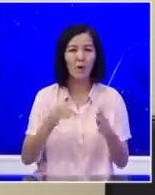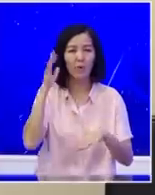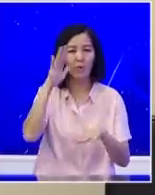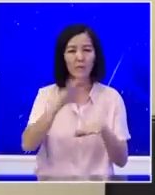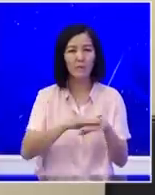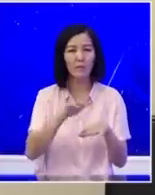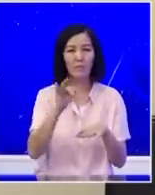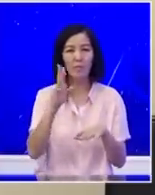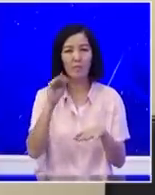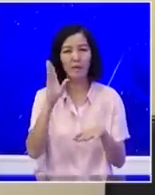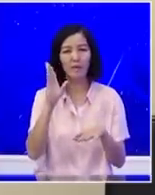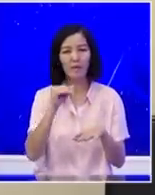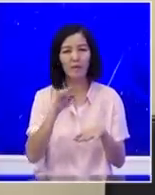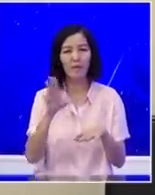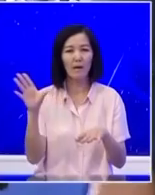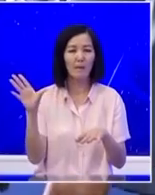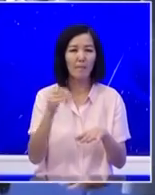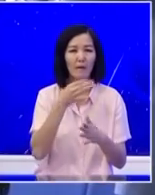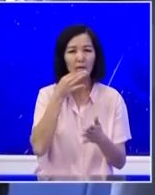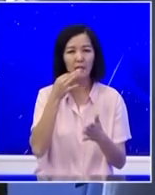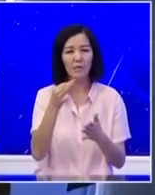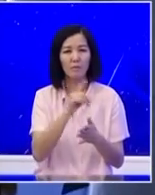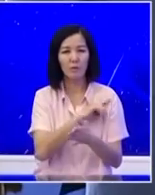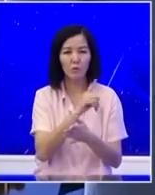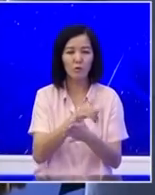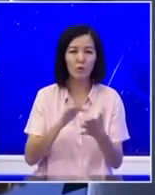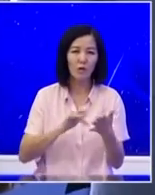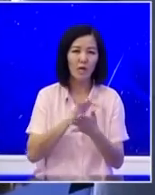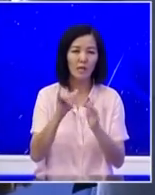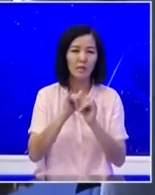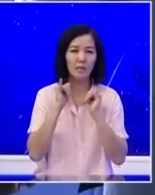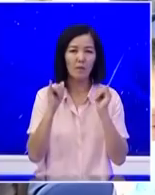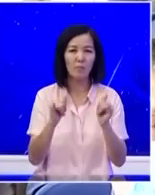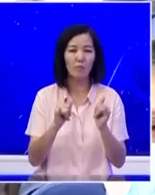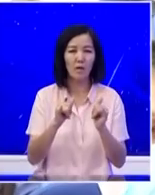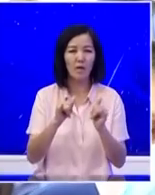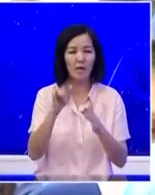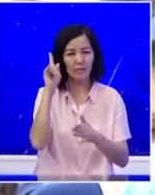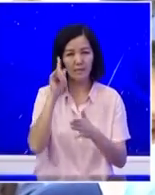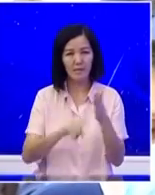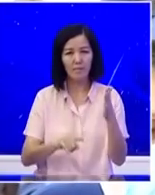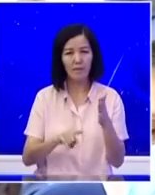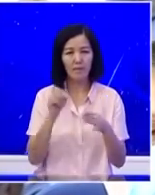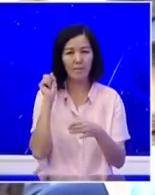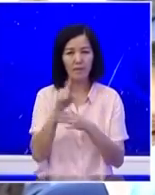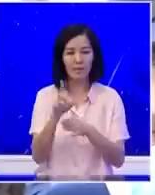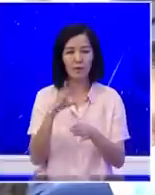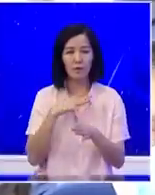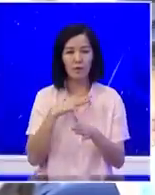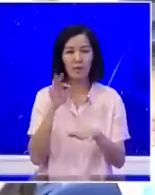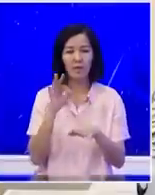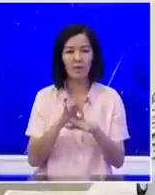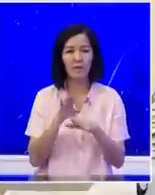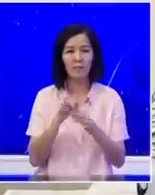Ғаббасұлы Нұрлан Құматаевқа бар жинақтаған тәжірибесін, күш-жігерін қаланың дамуына арнайтынына сенім білдіріп, міндеттер